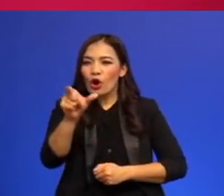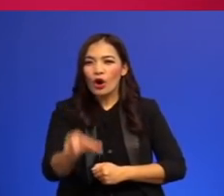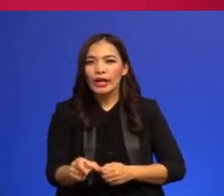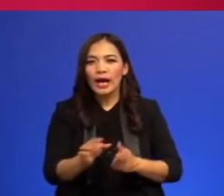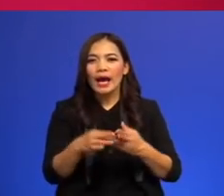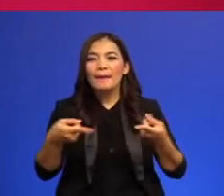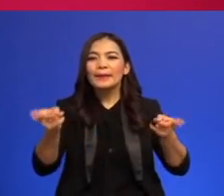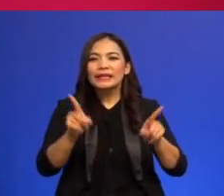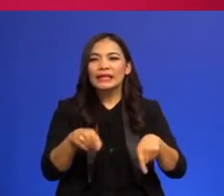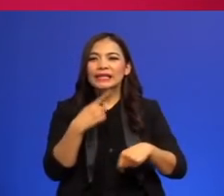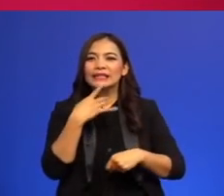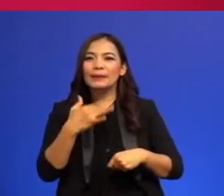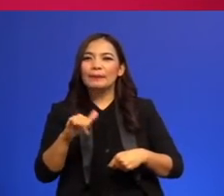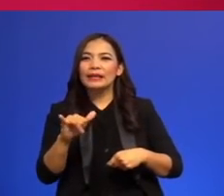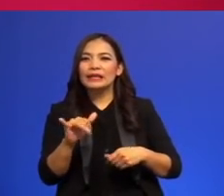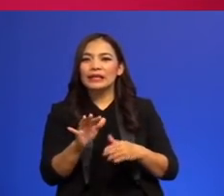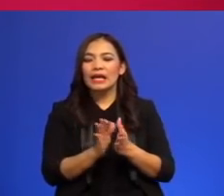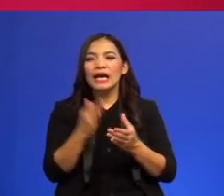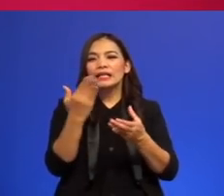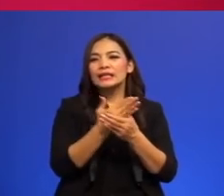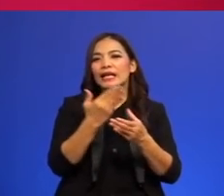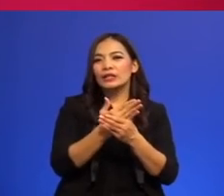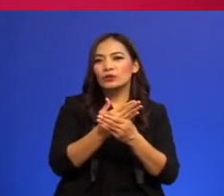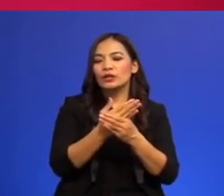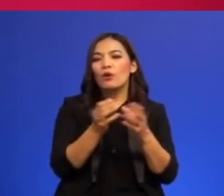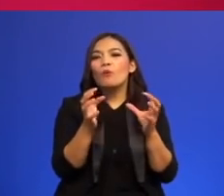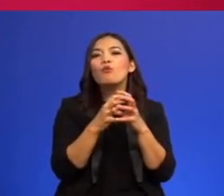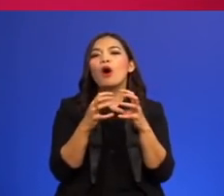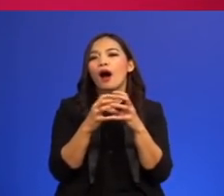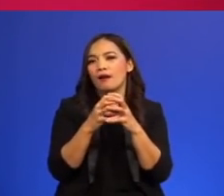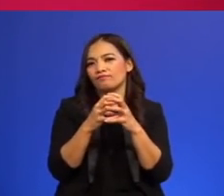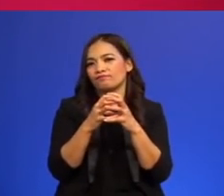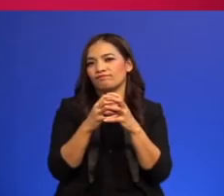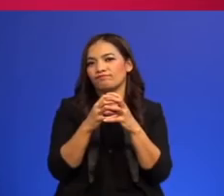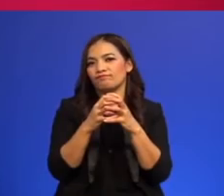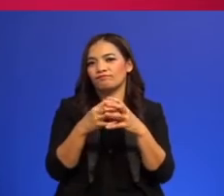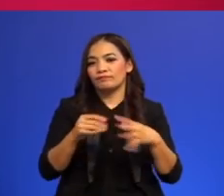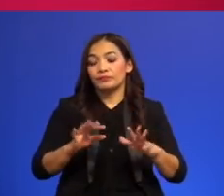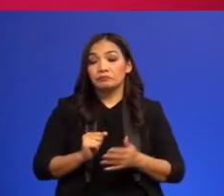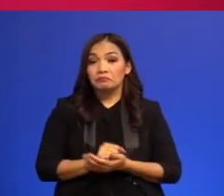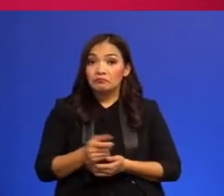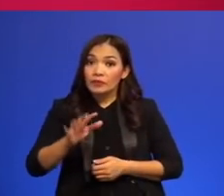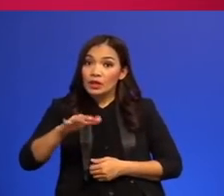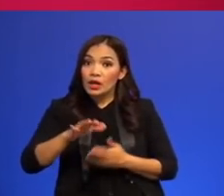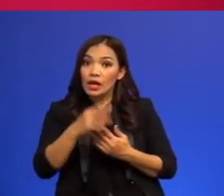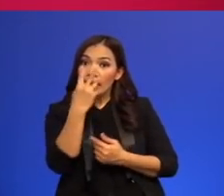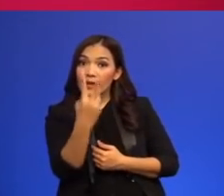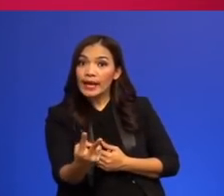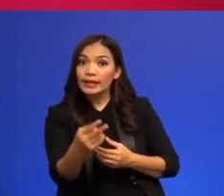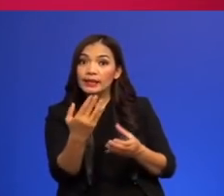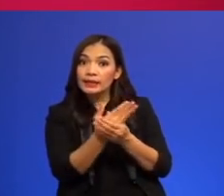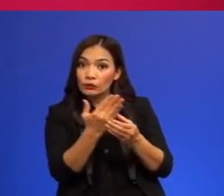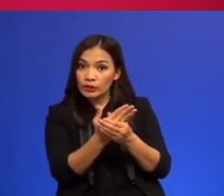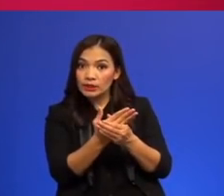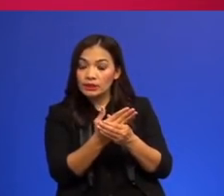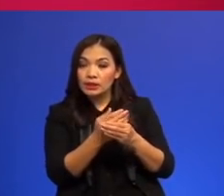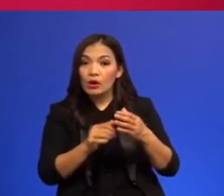digambarkan atau diibaratkan seperti sandwich. Ada yang belum pernah melihat sandwich?